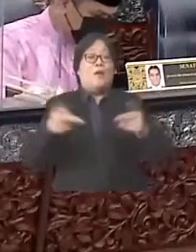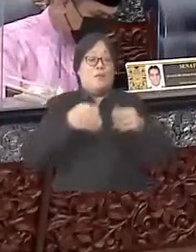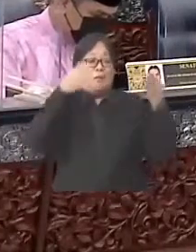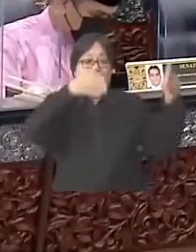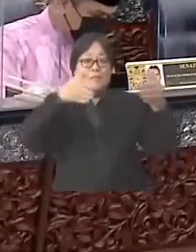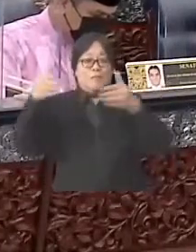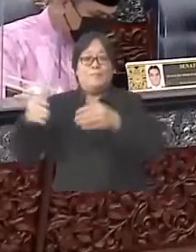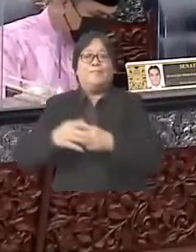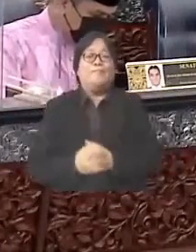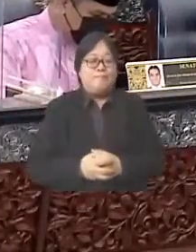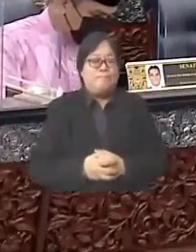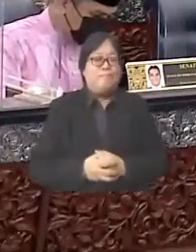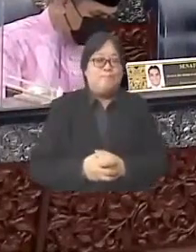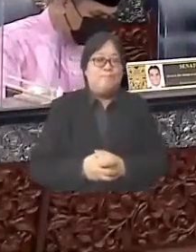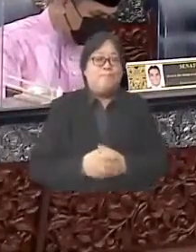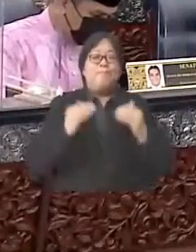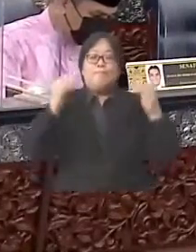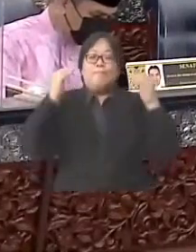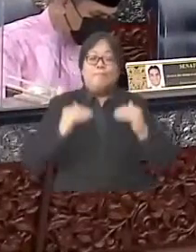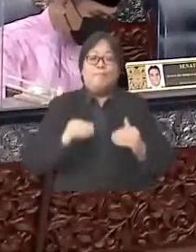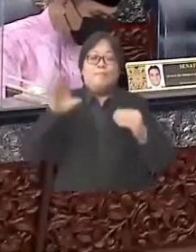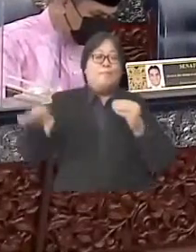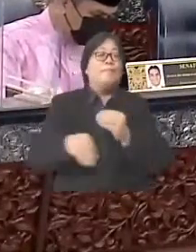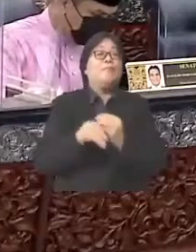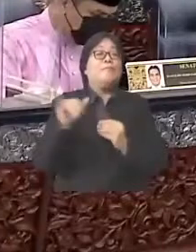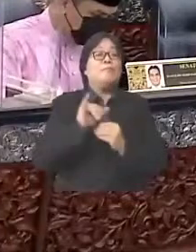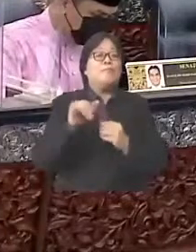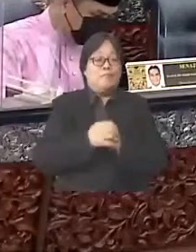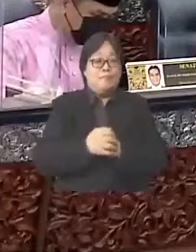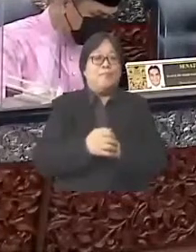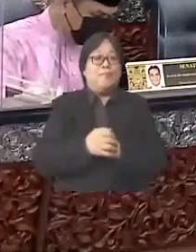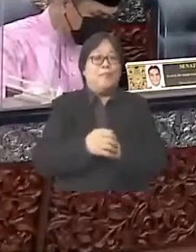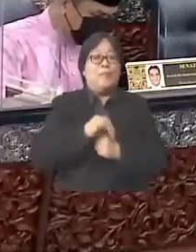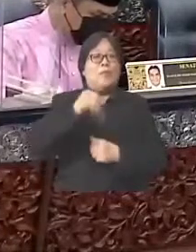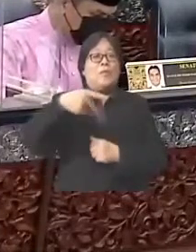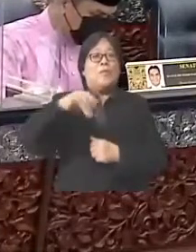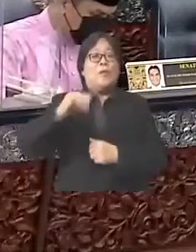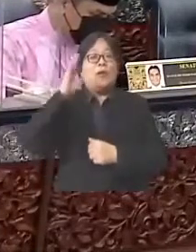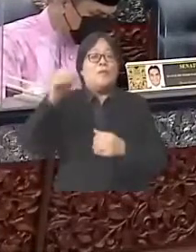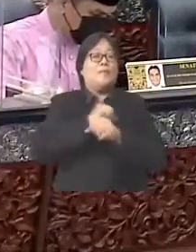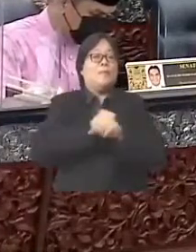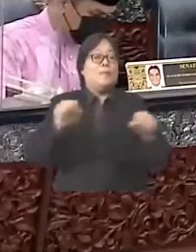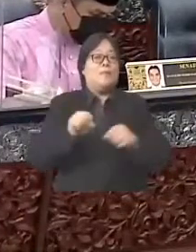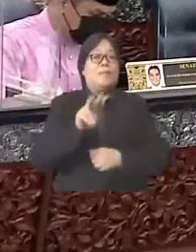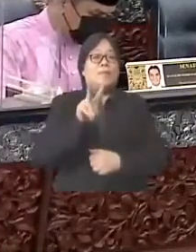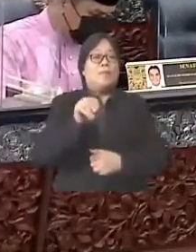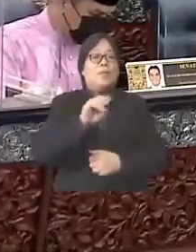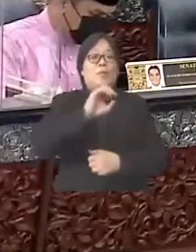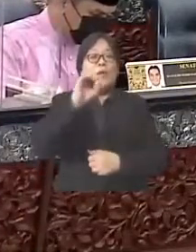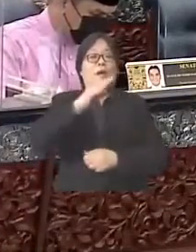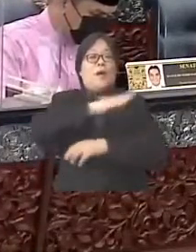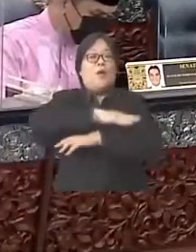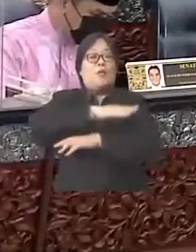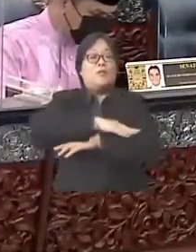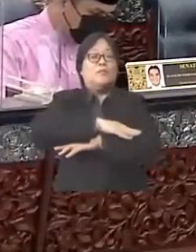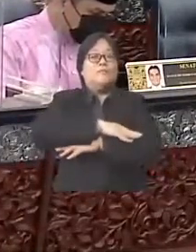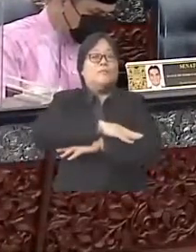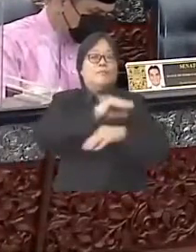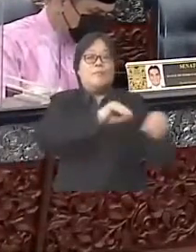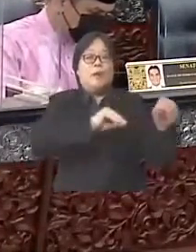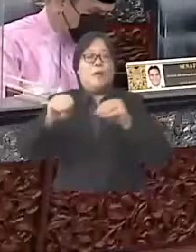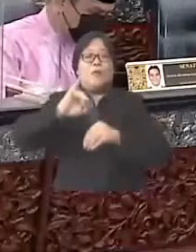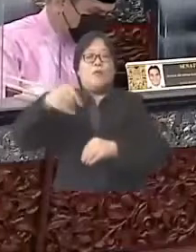tumpuan Selain itu Sebagai tambahan jabatan pengangkutan jalan juga akan menyediakan sebanyak 2000 tergerak jpj